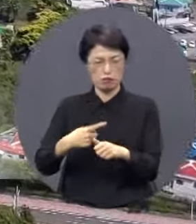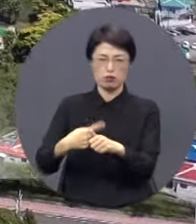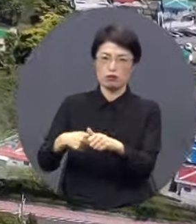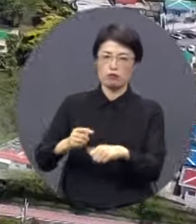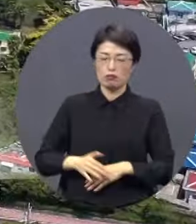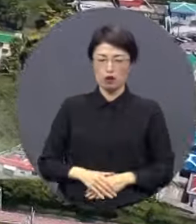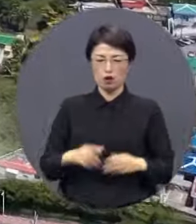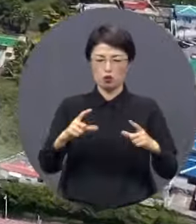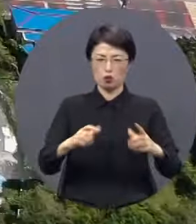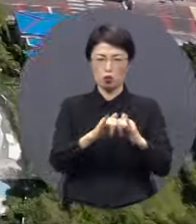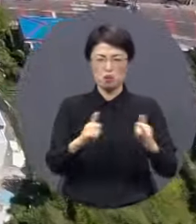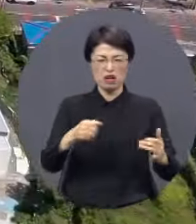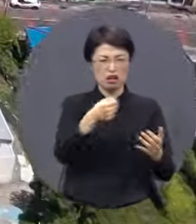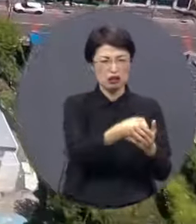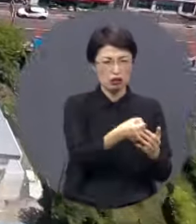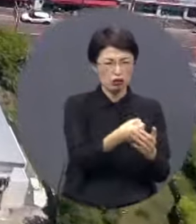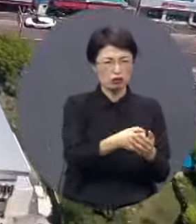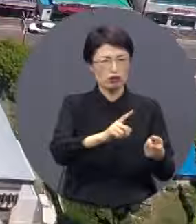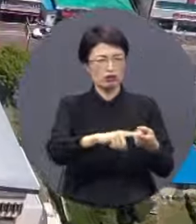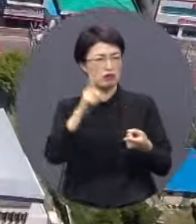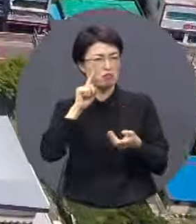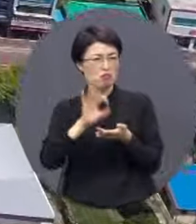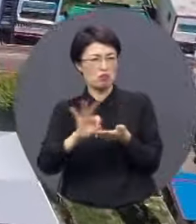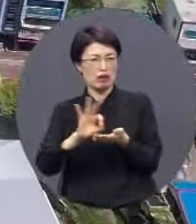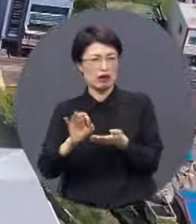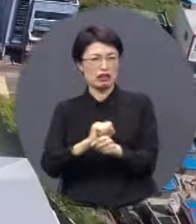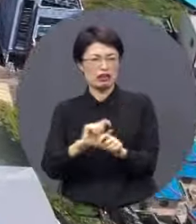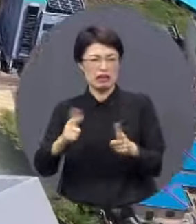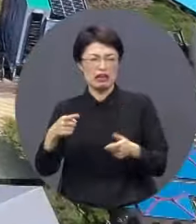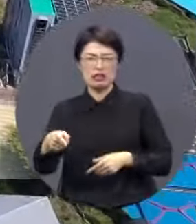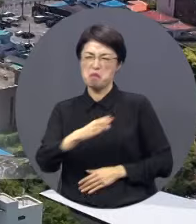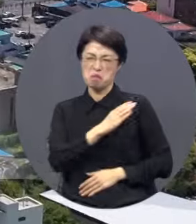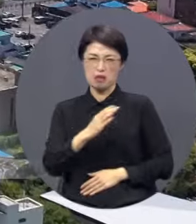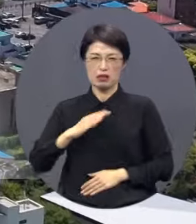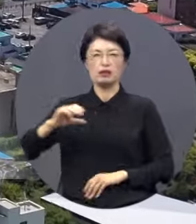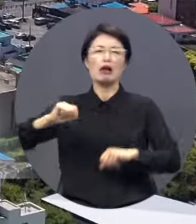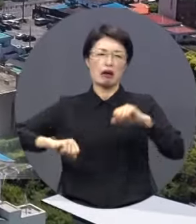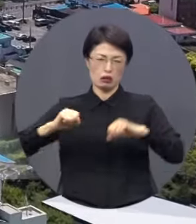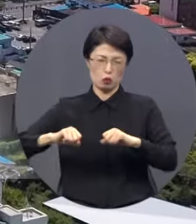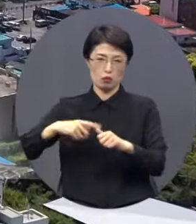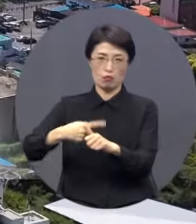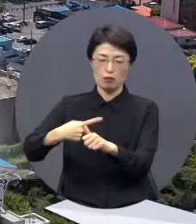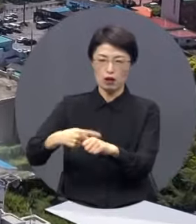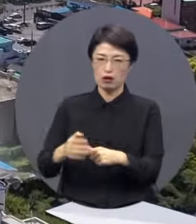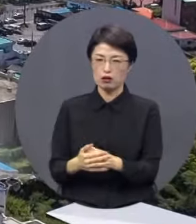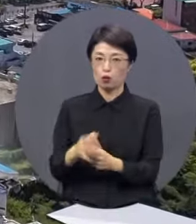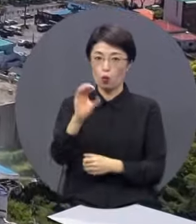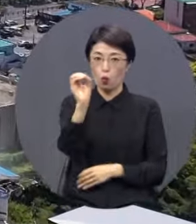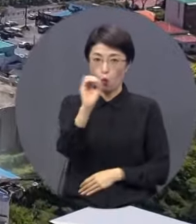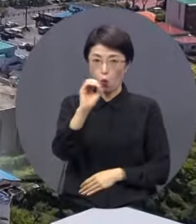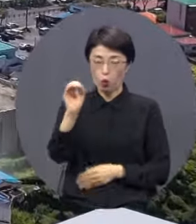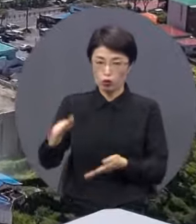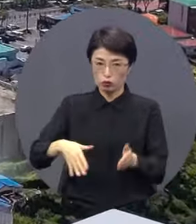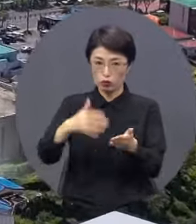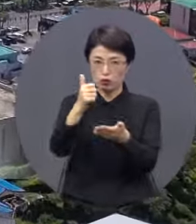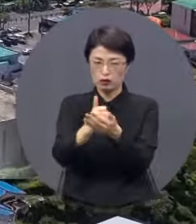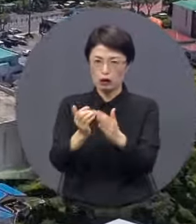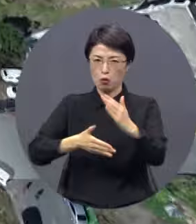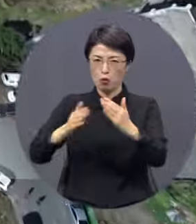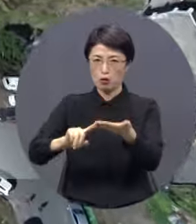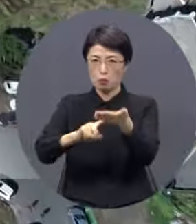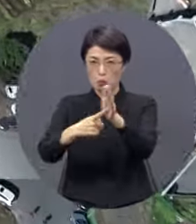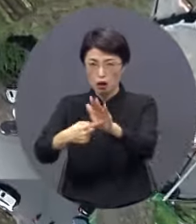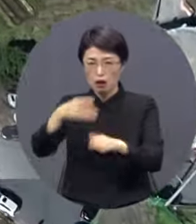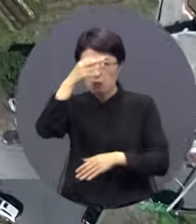결정은 안중에도 없다는 제주도의 태도를 반영하는 배신 행위라며 오영훈 지사가 공개 사과하지 않으면 도지사